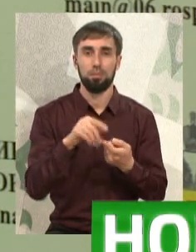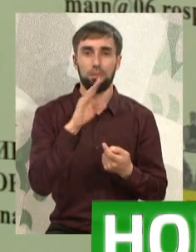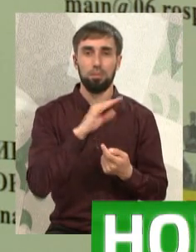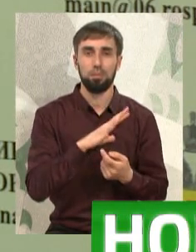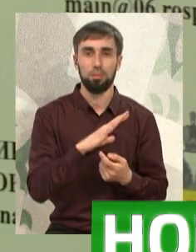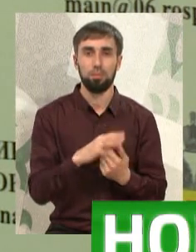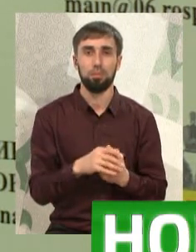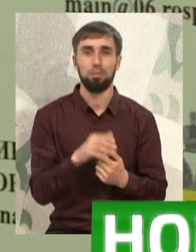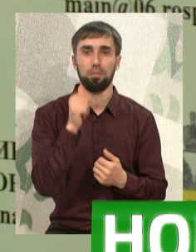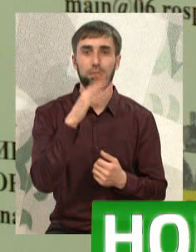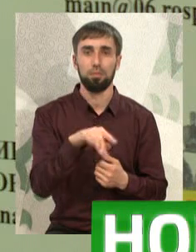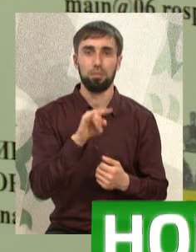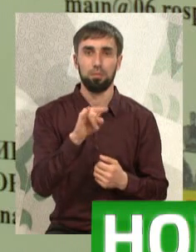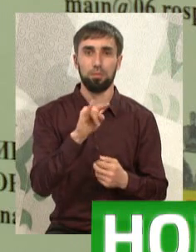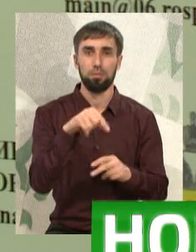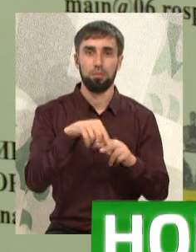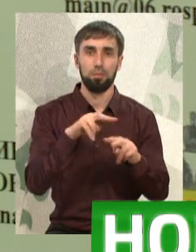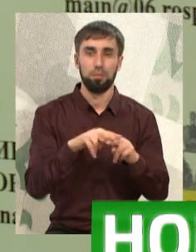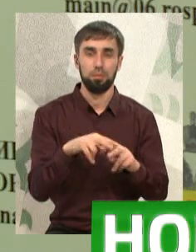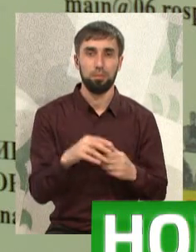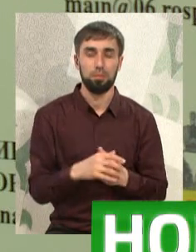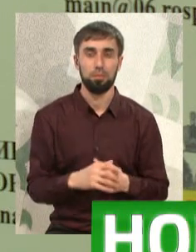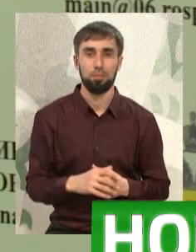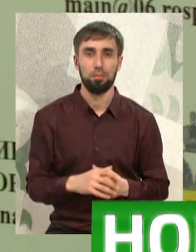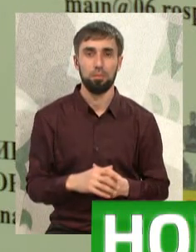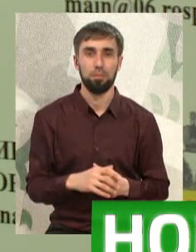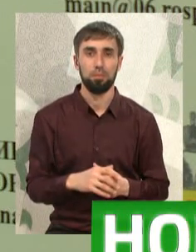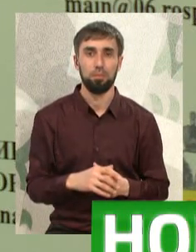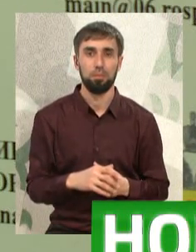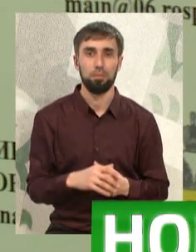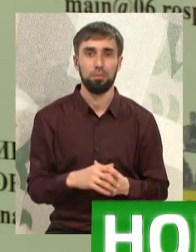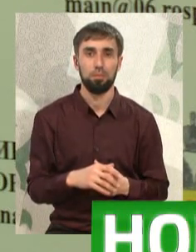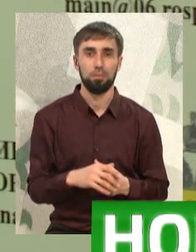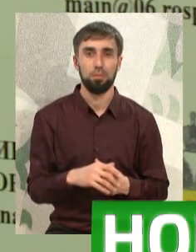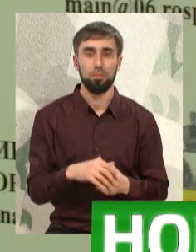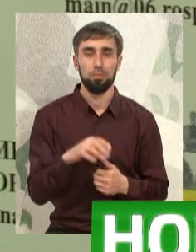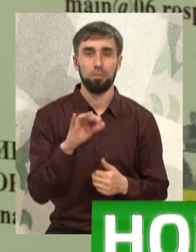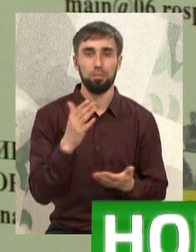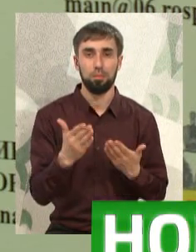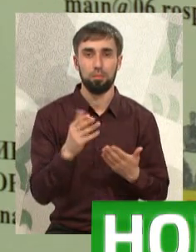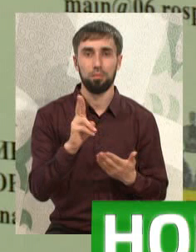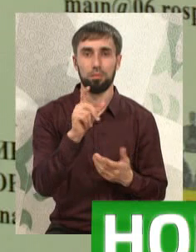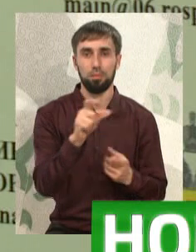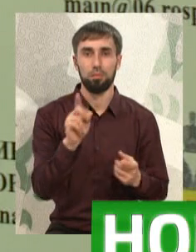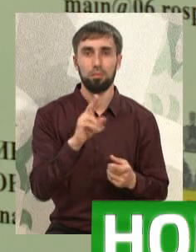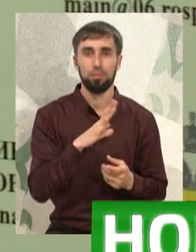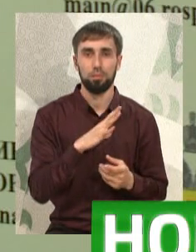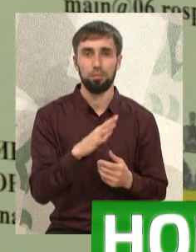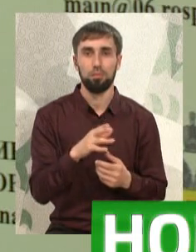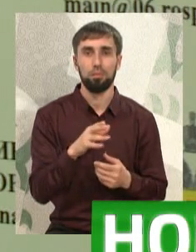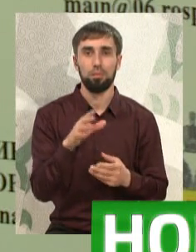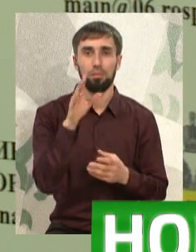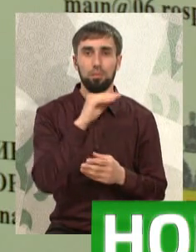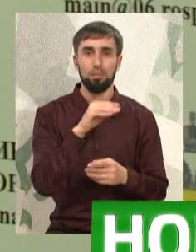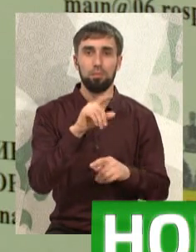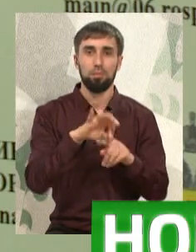контактировать при перелете. Они могли в самолете контактировать с людьми, которые,